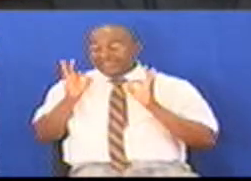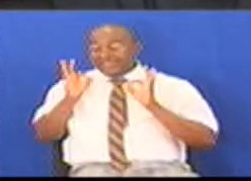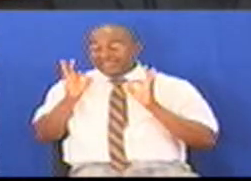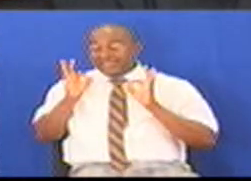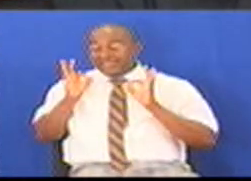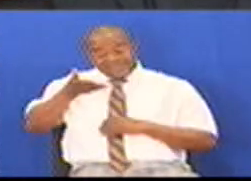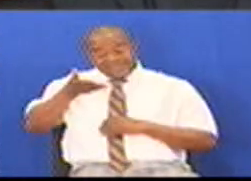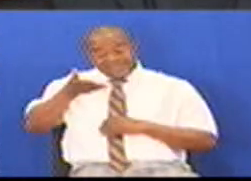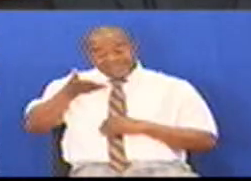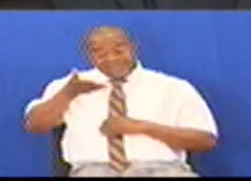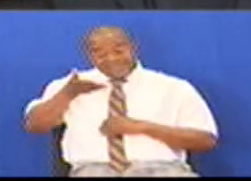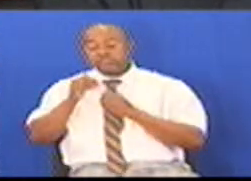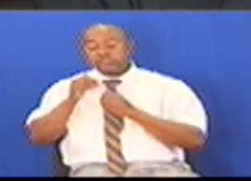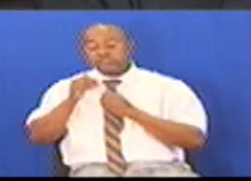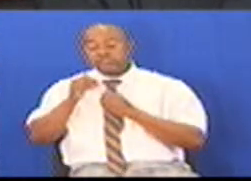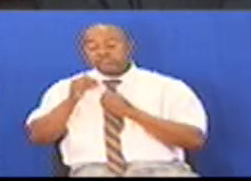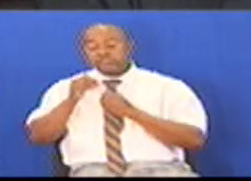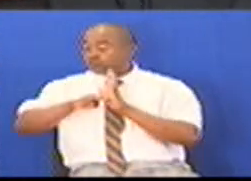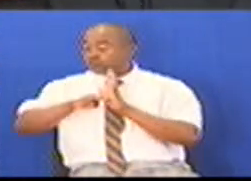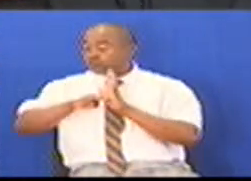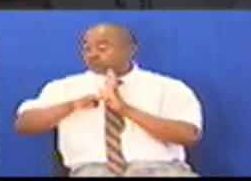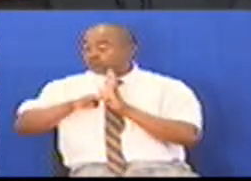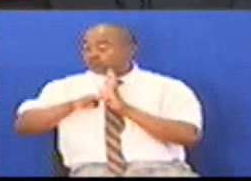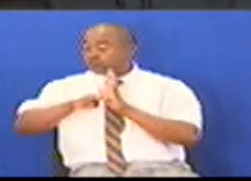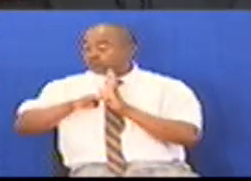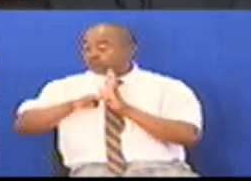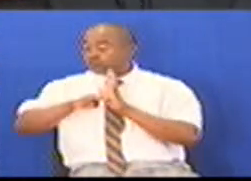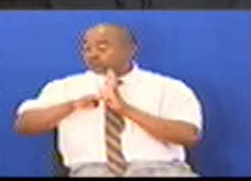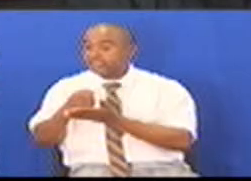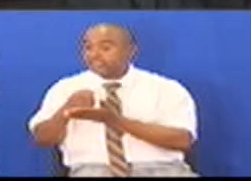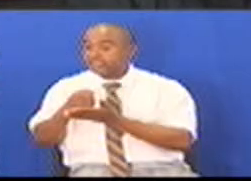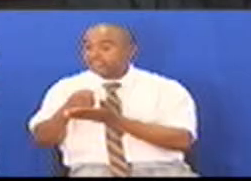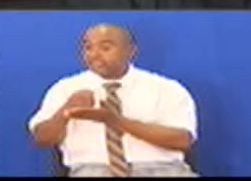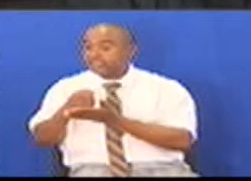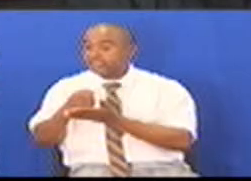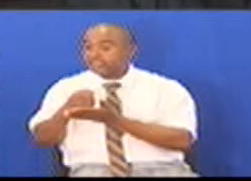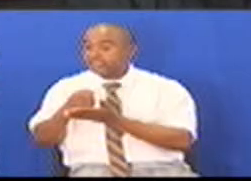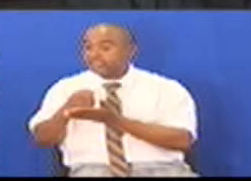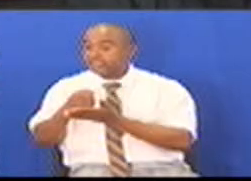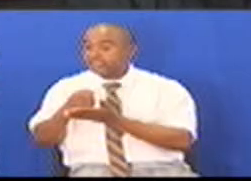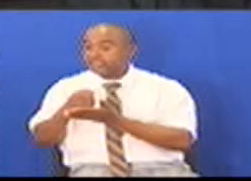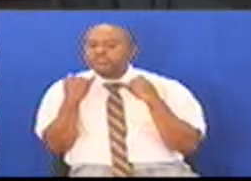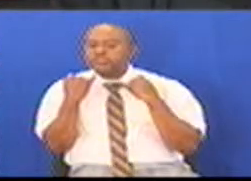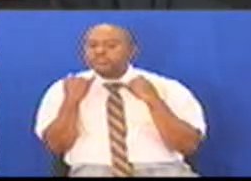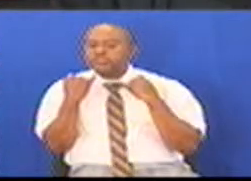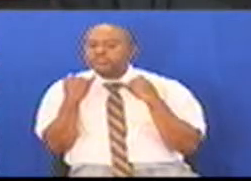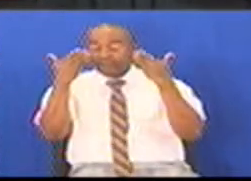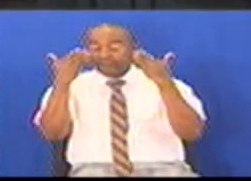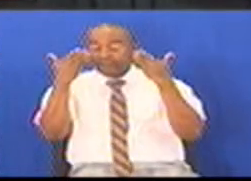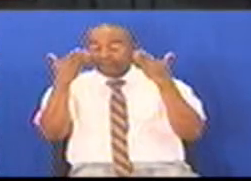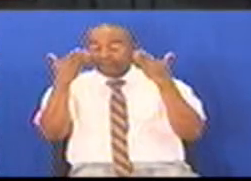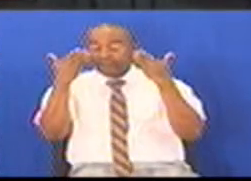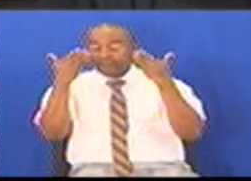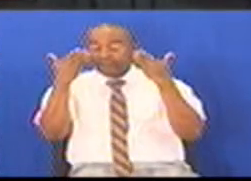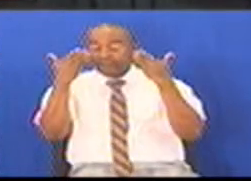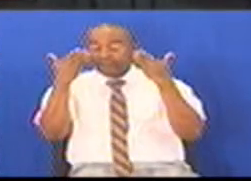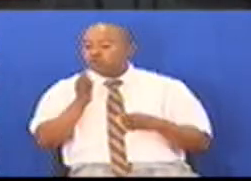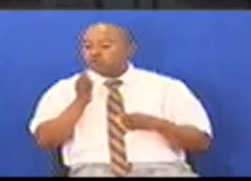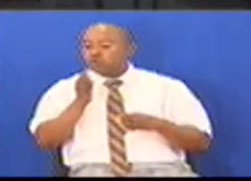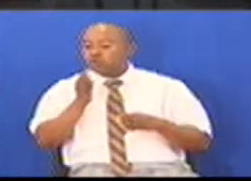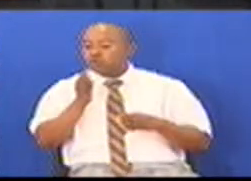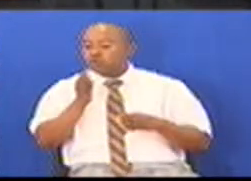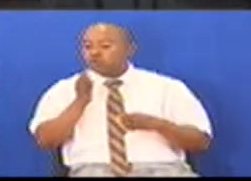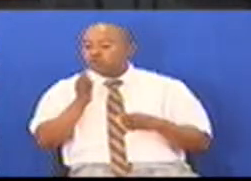wa wawekezaji wenyewe kutoa taarifa zao kwa hiari, yani self declaration, za uchangiaji wa miradi ya